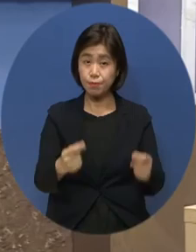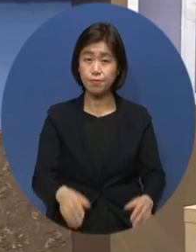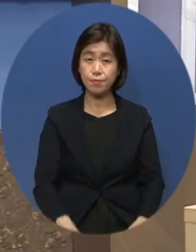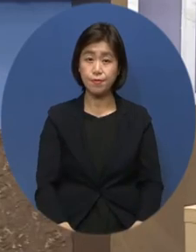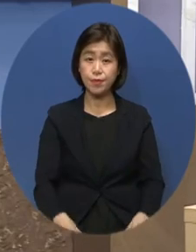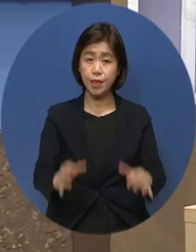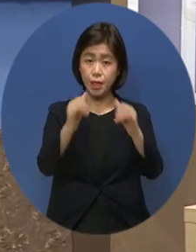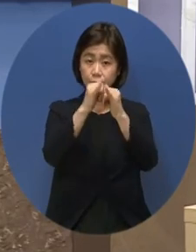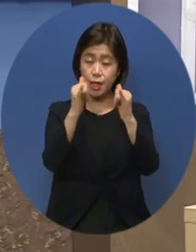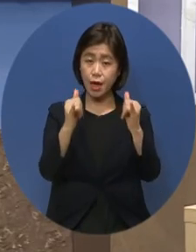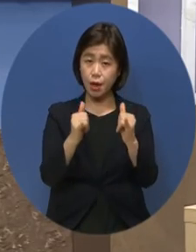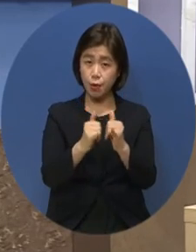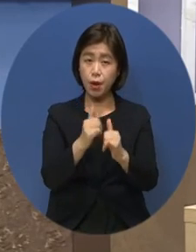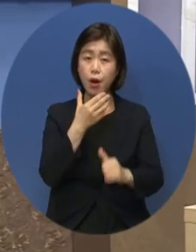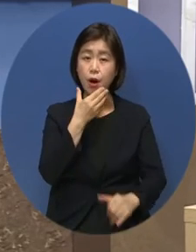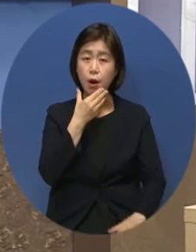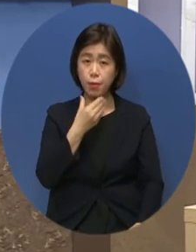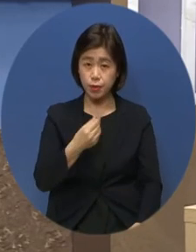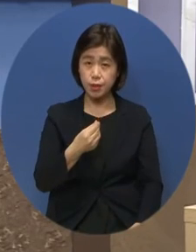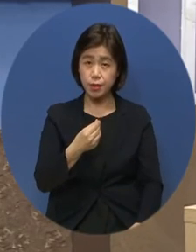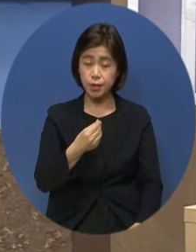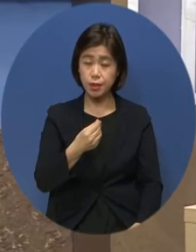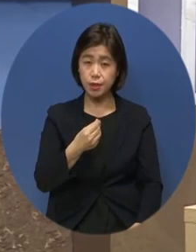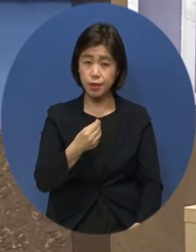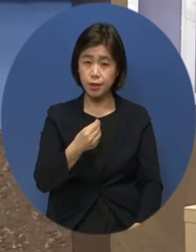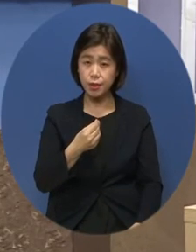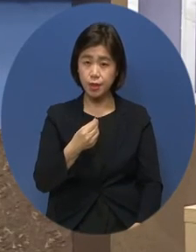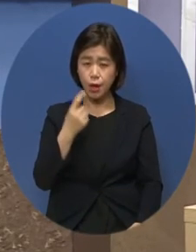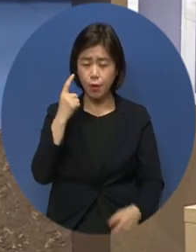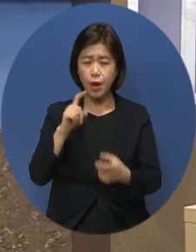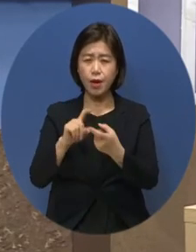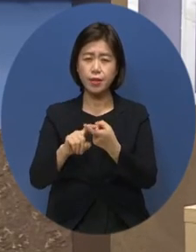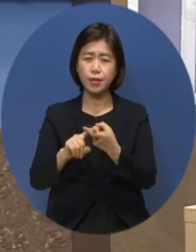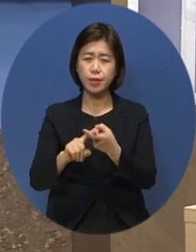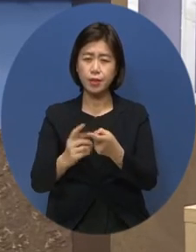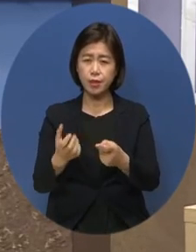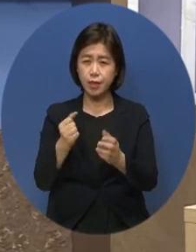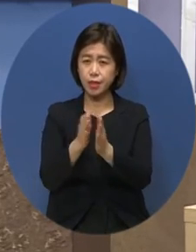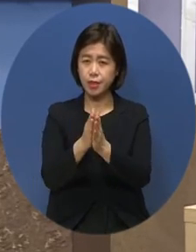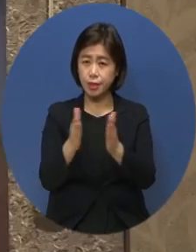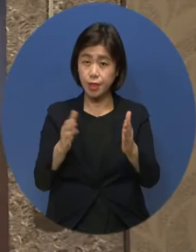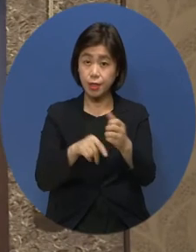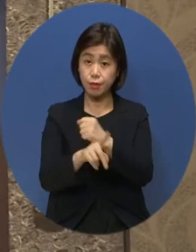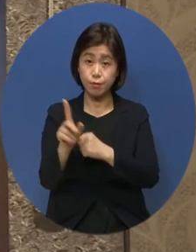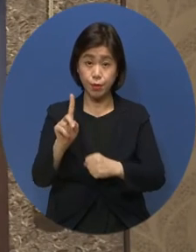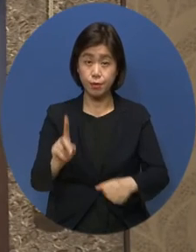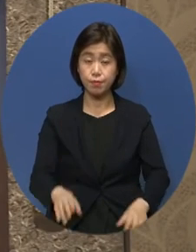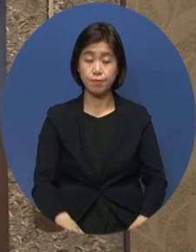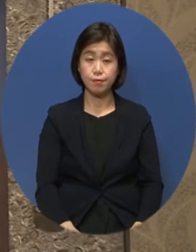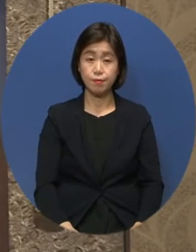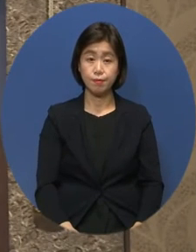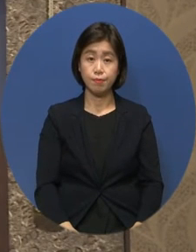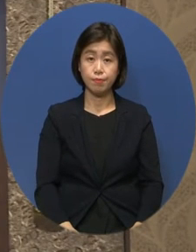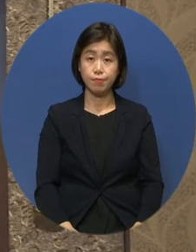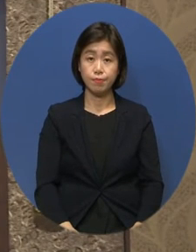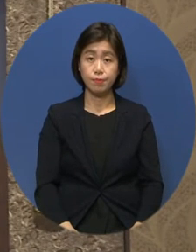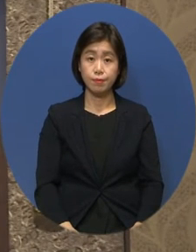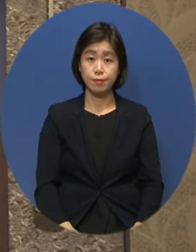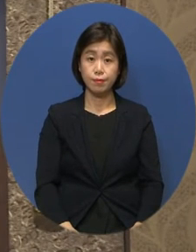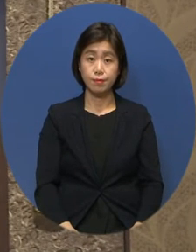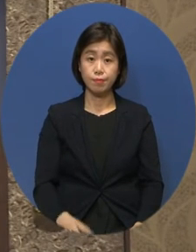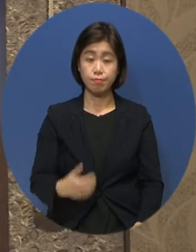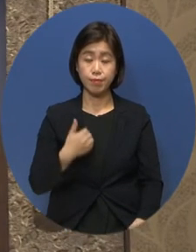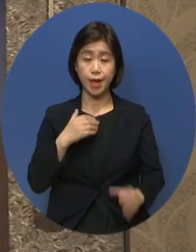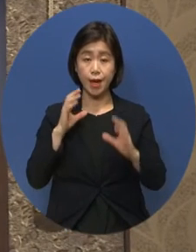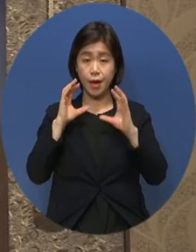사회복지 분야에 관심을 갖게 된 좀 이유가 있으신가요 4 음 어